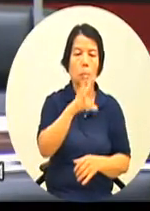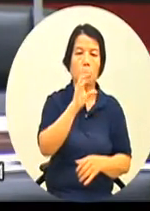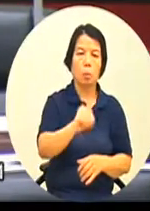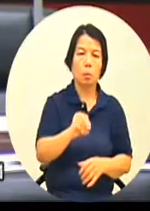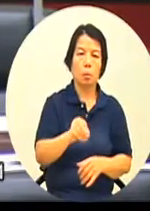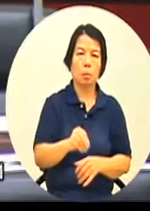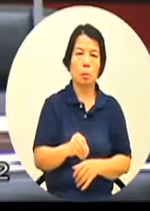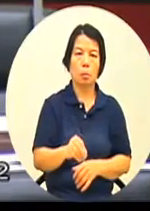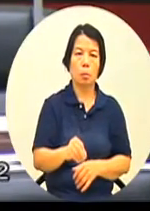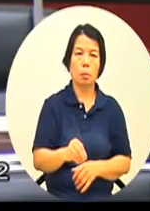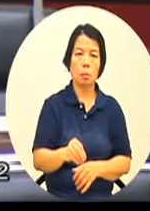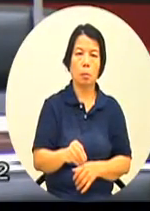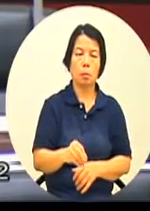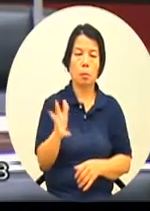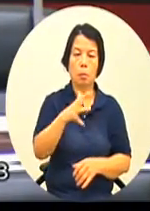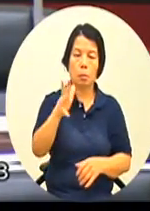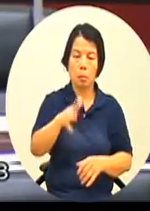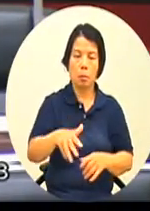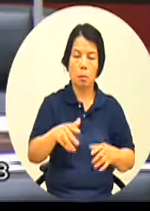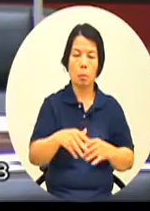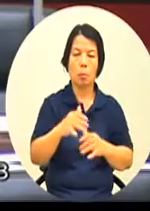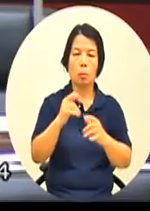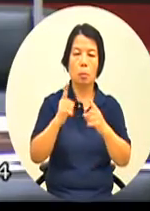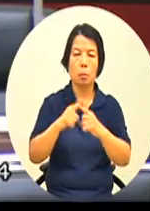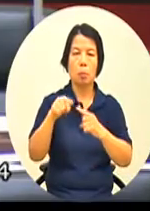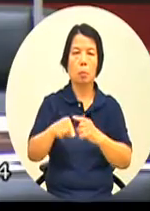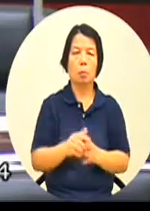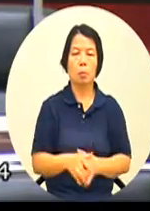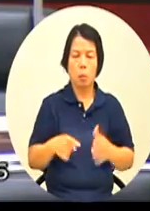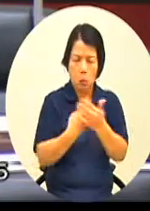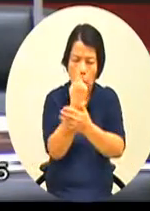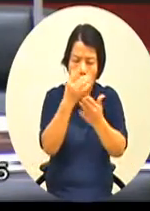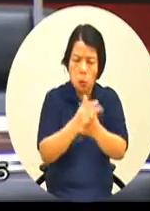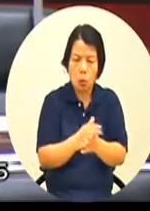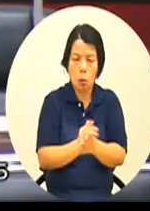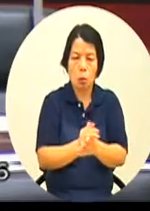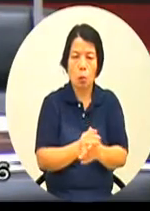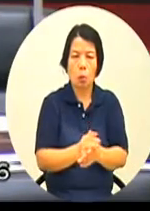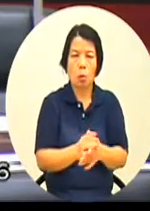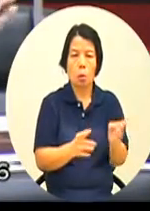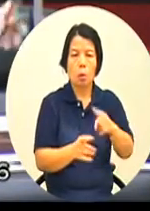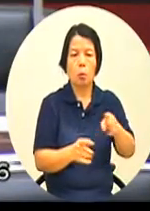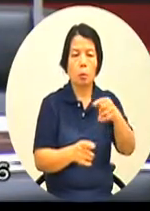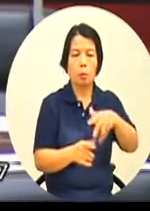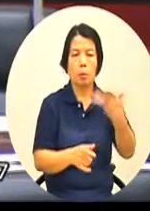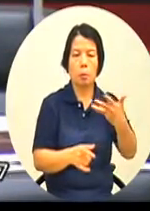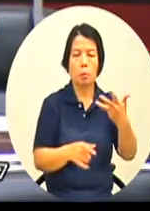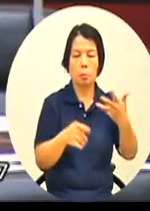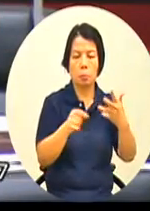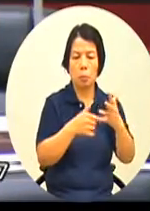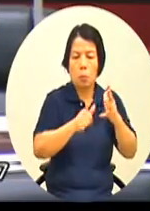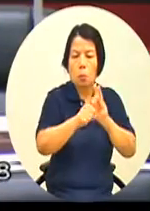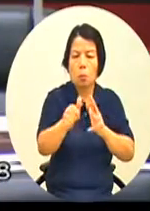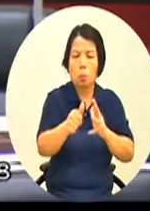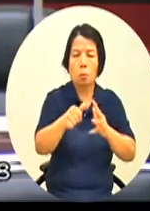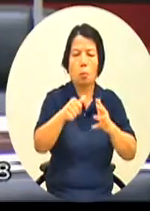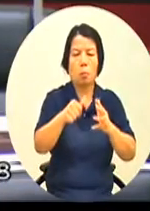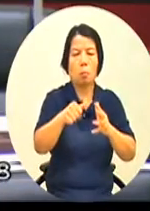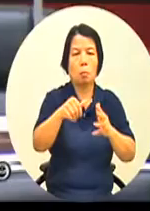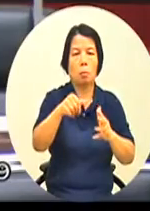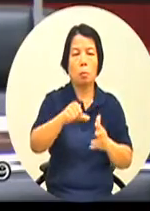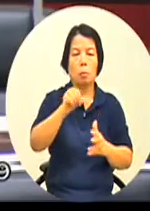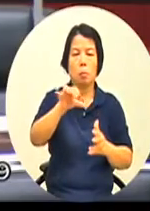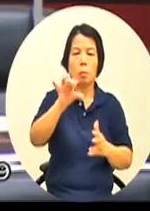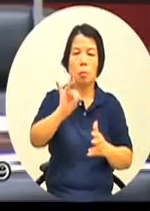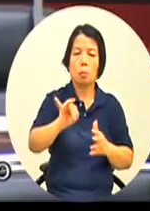市民吗？还是18000名里面其实只有500个人比较热心而已？是这500个人，是 这些人